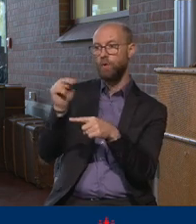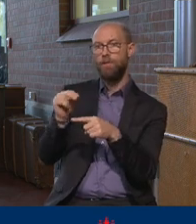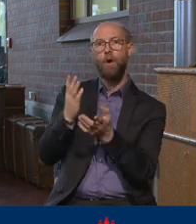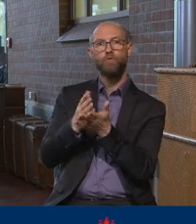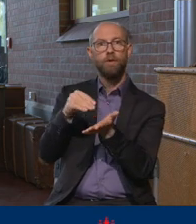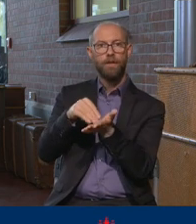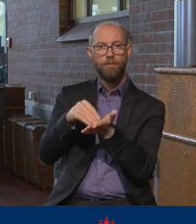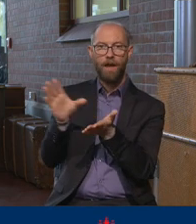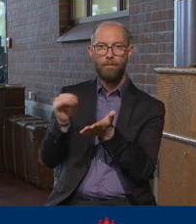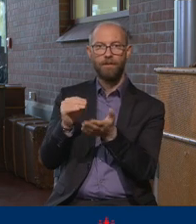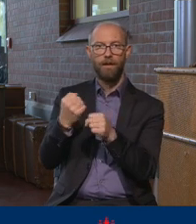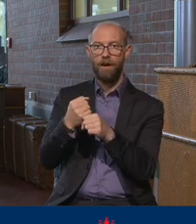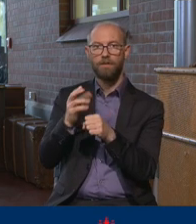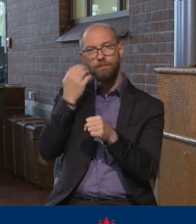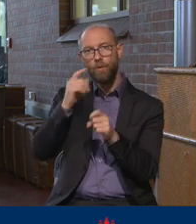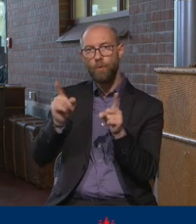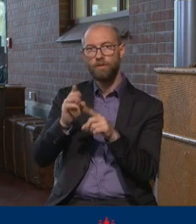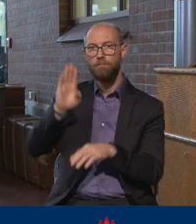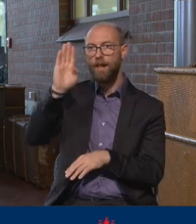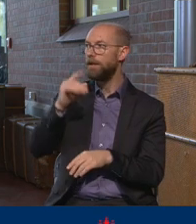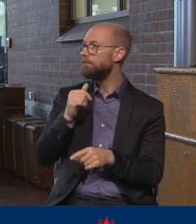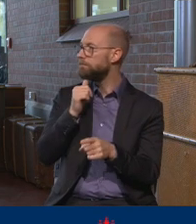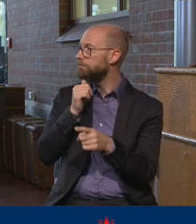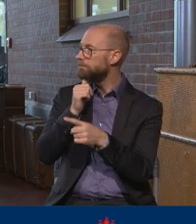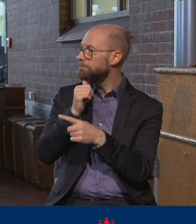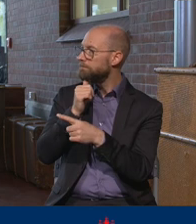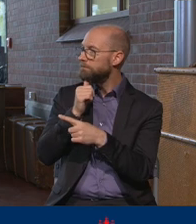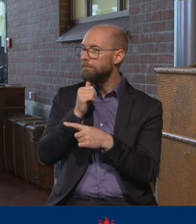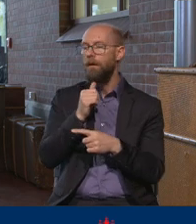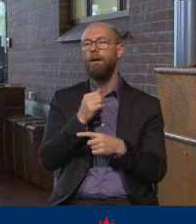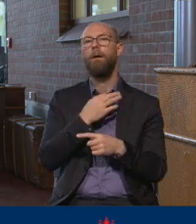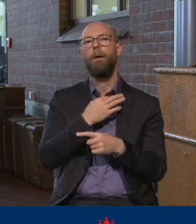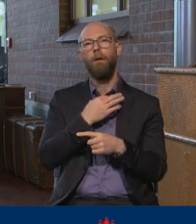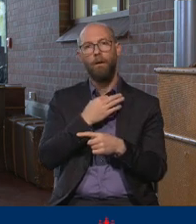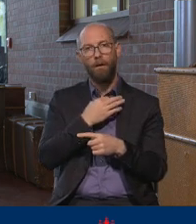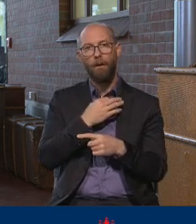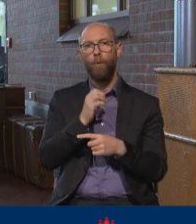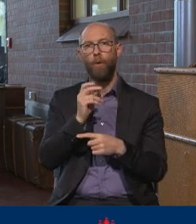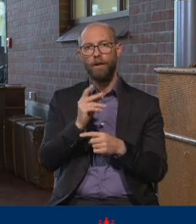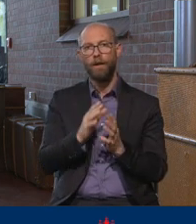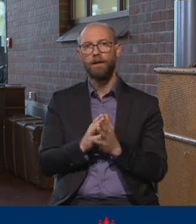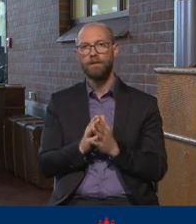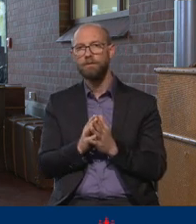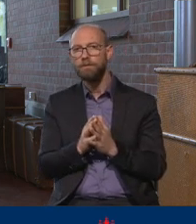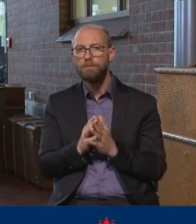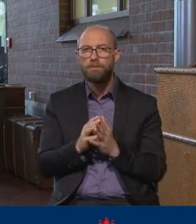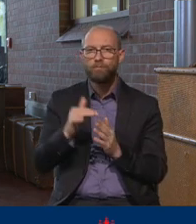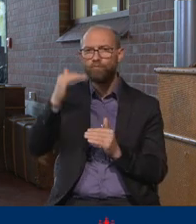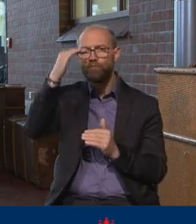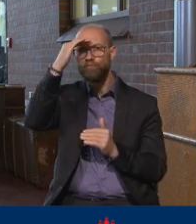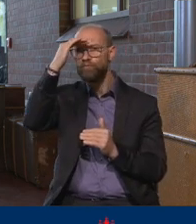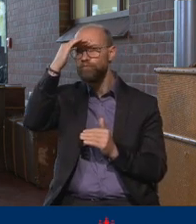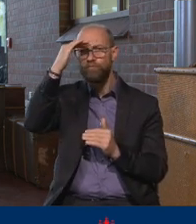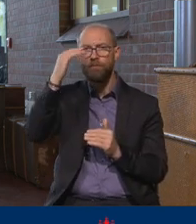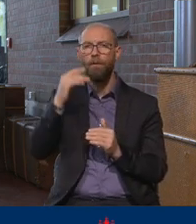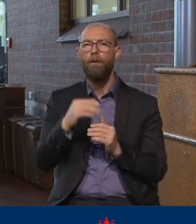einmal kurz mit handzeichen bitte das sind es soweit überblicken können